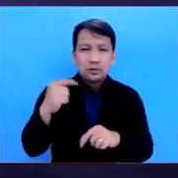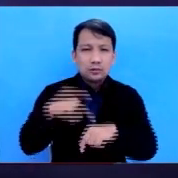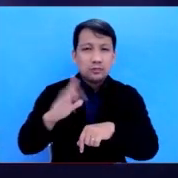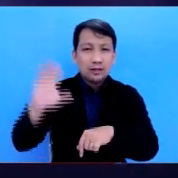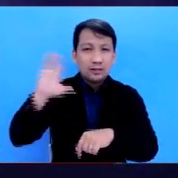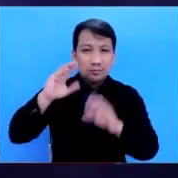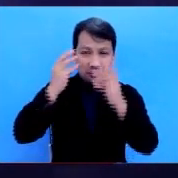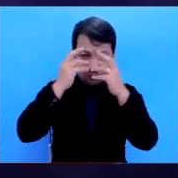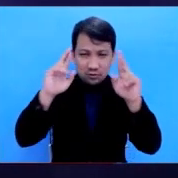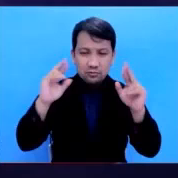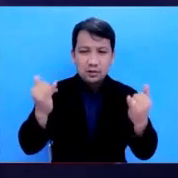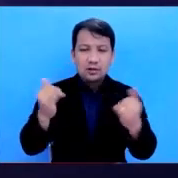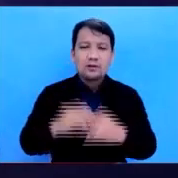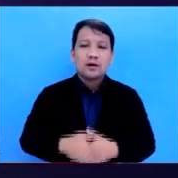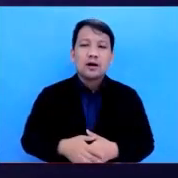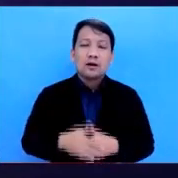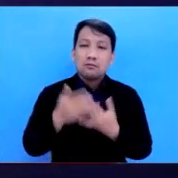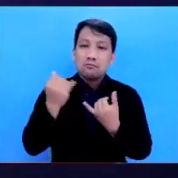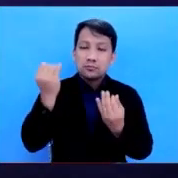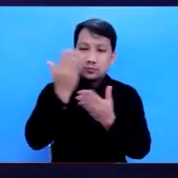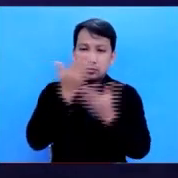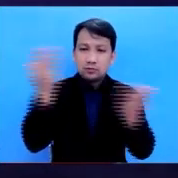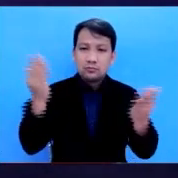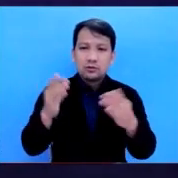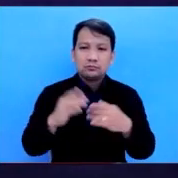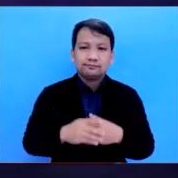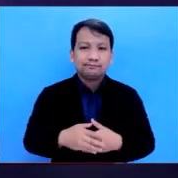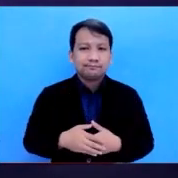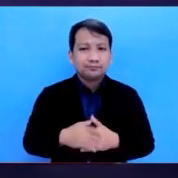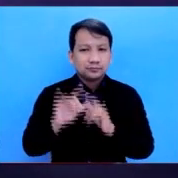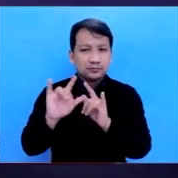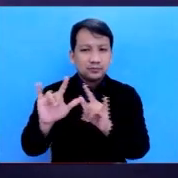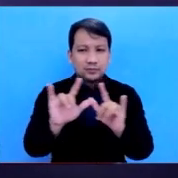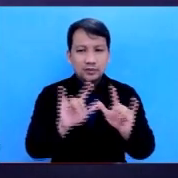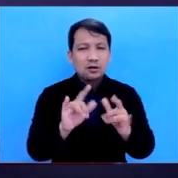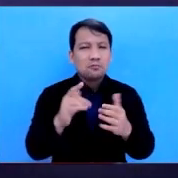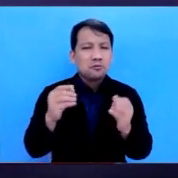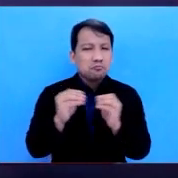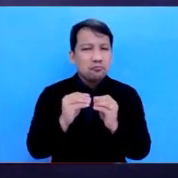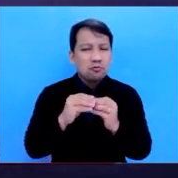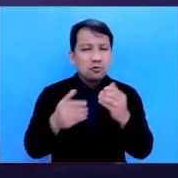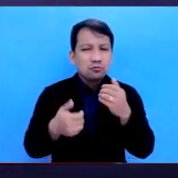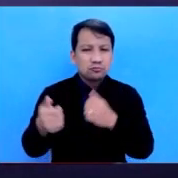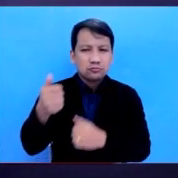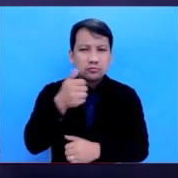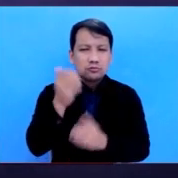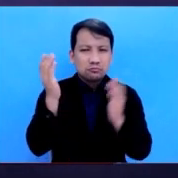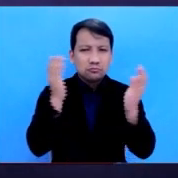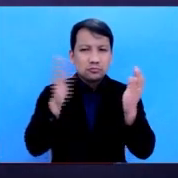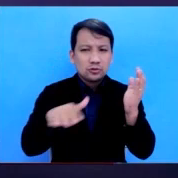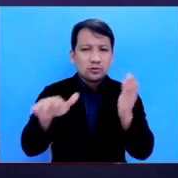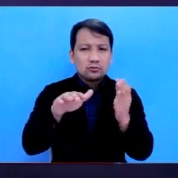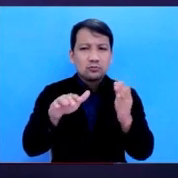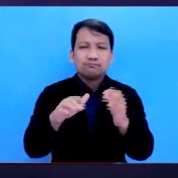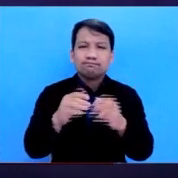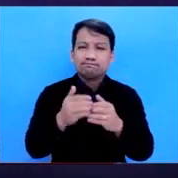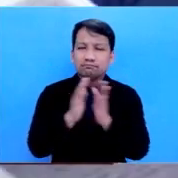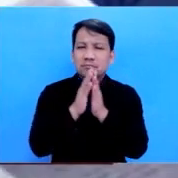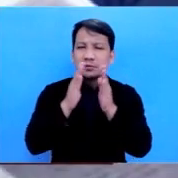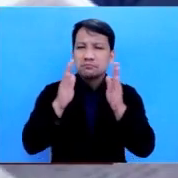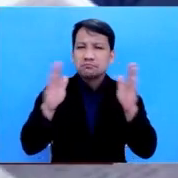alkalde. Dahil dyan, may halong pagmamahal niyang haharapin ang panawagang maglingkod sa bayan sa mas malaking